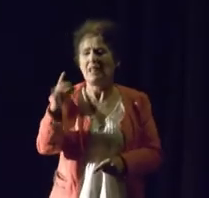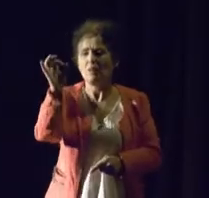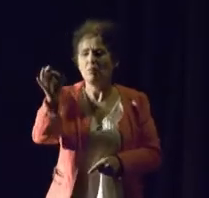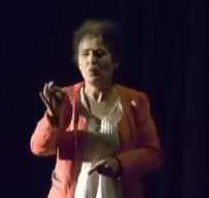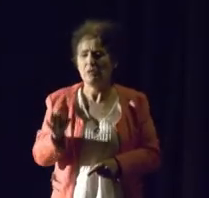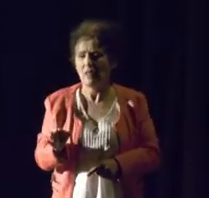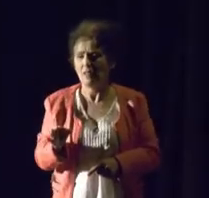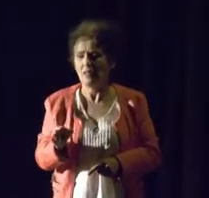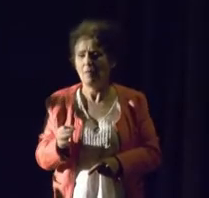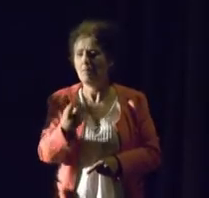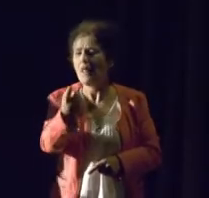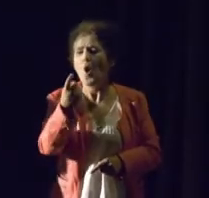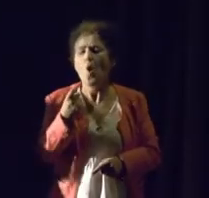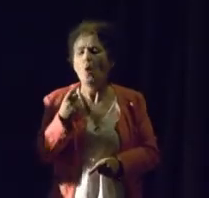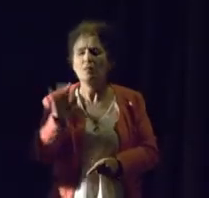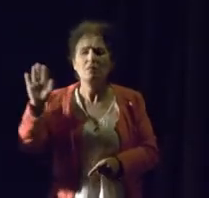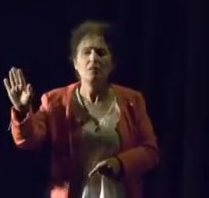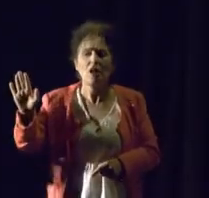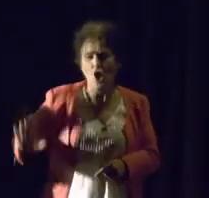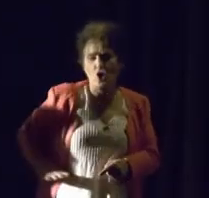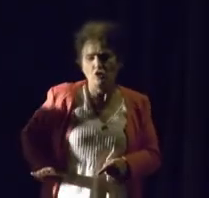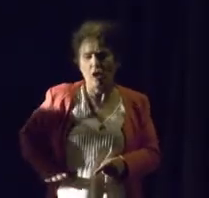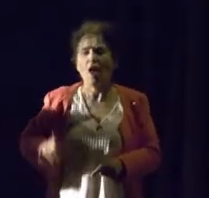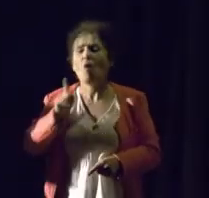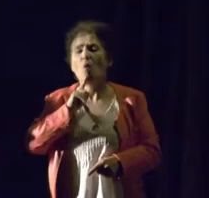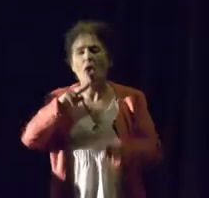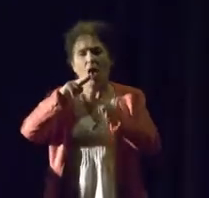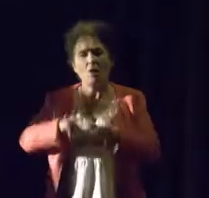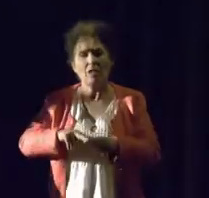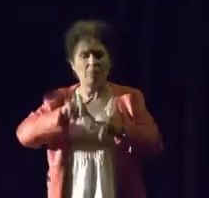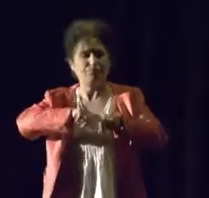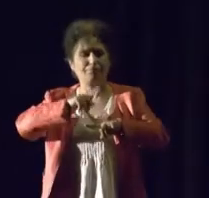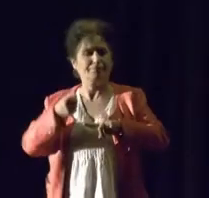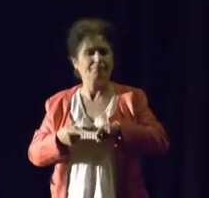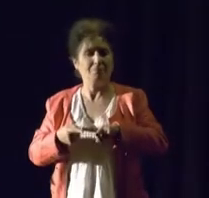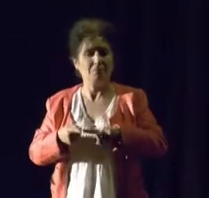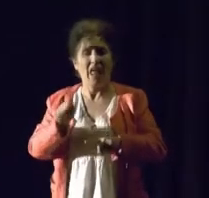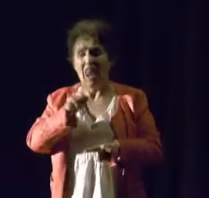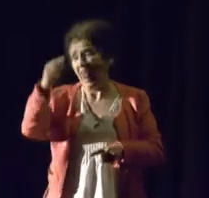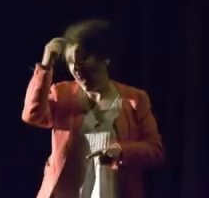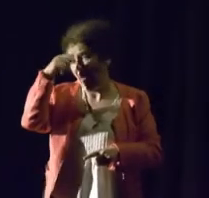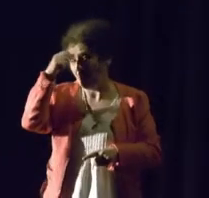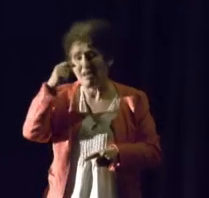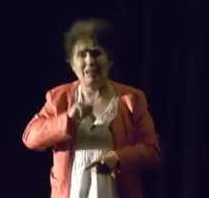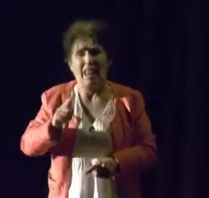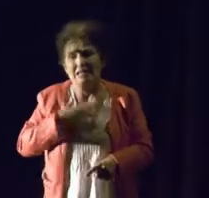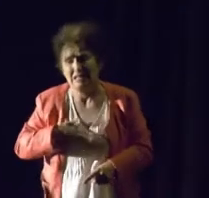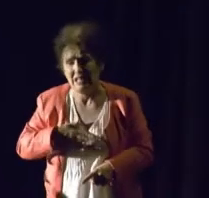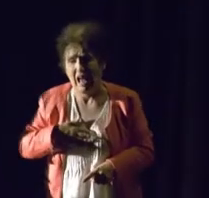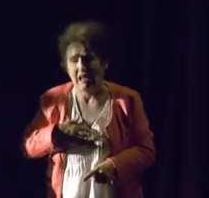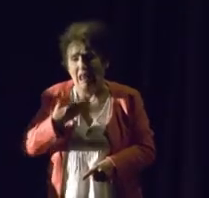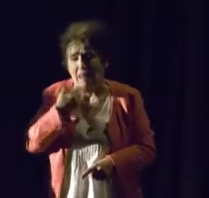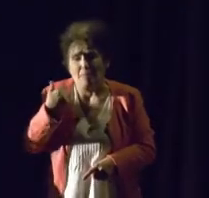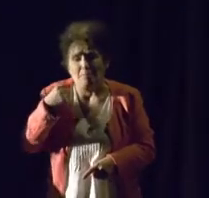51% од оние жени кои што забремениле, ненамерно забремениле. Значи,